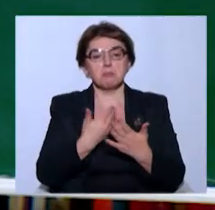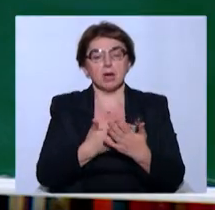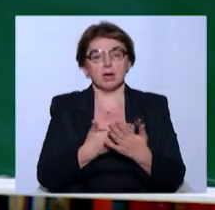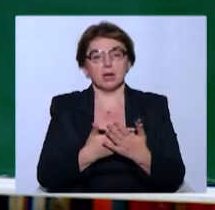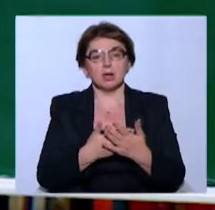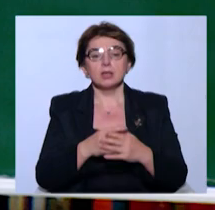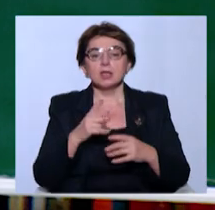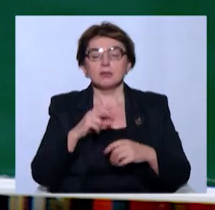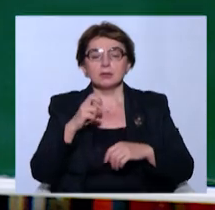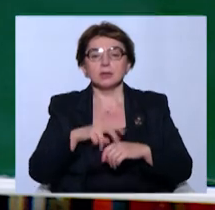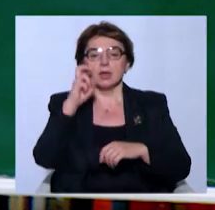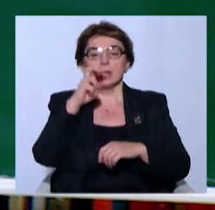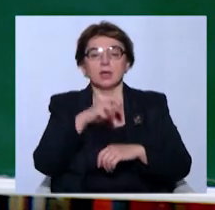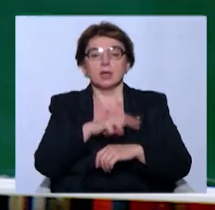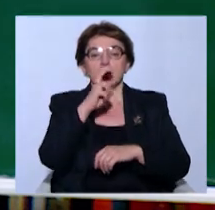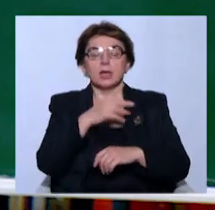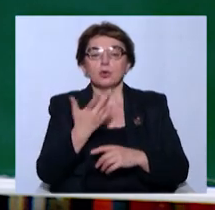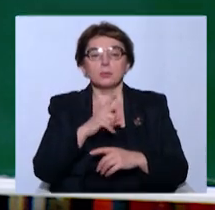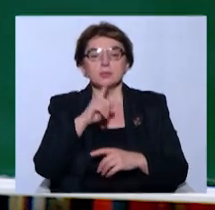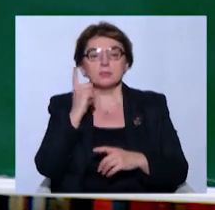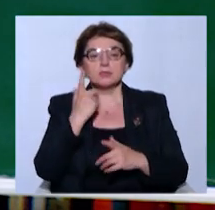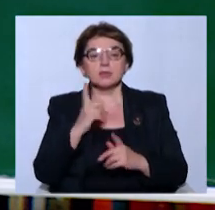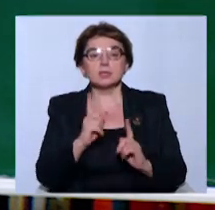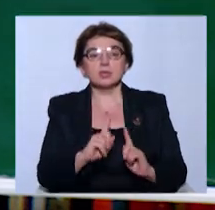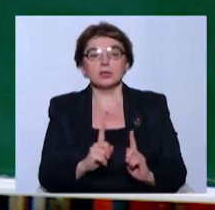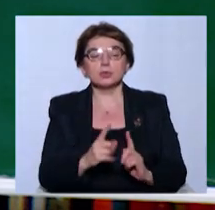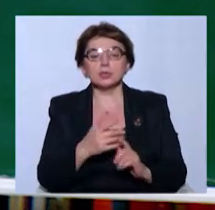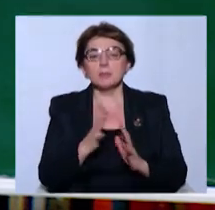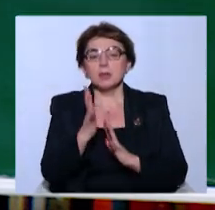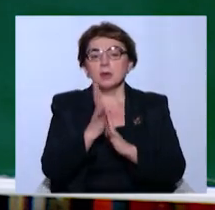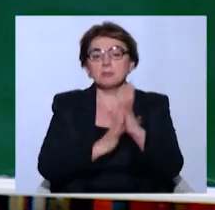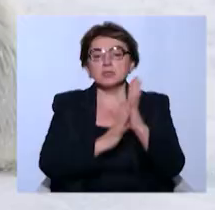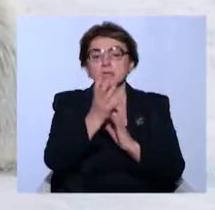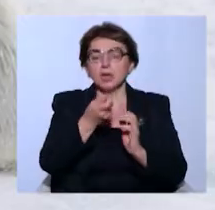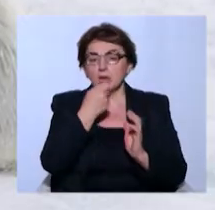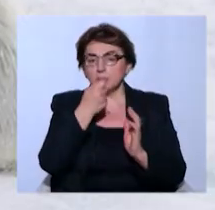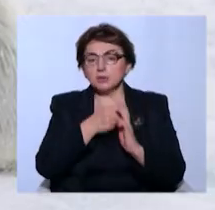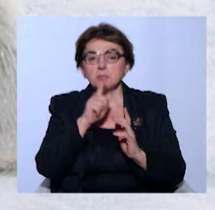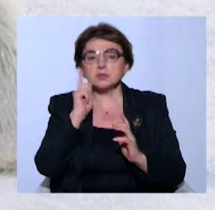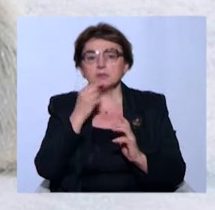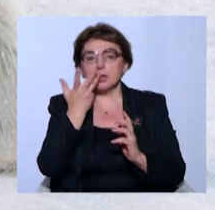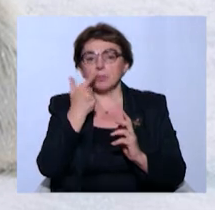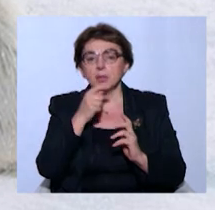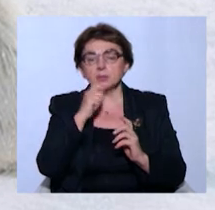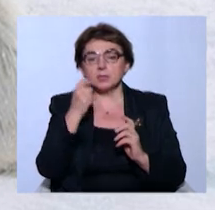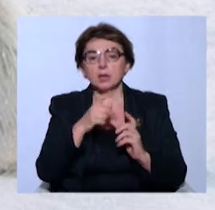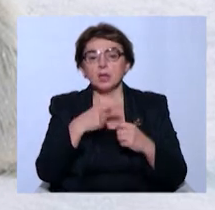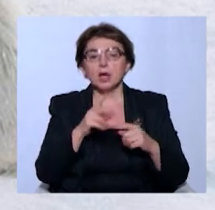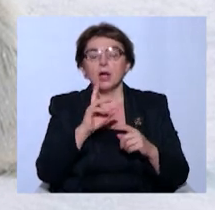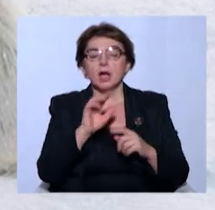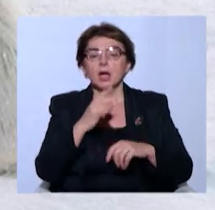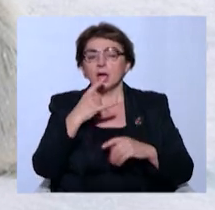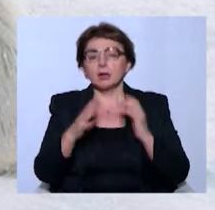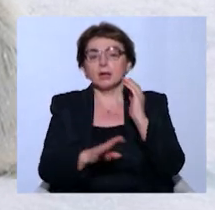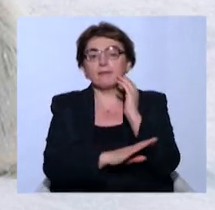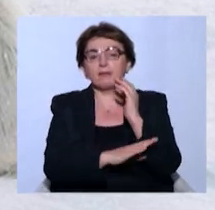მუდმივად თოვლია, თეთრი ფერის არის. თეთრი ფერის არის მაგალითად და თეთრი თეთრი დათვი, რომელიც პოლარულ